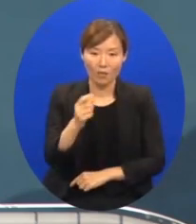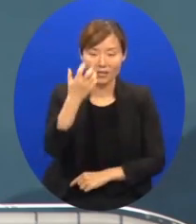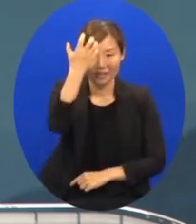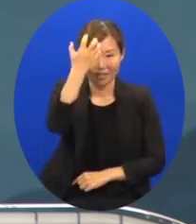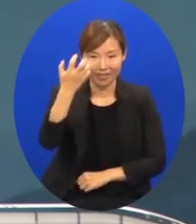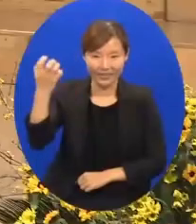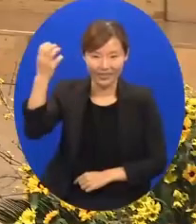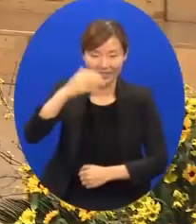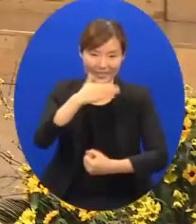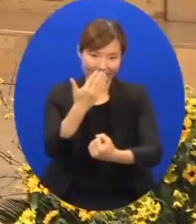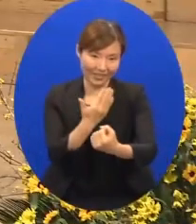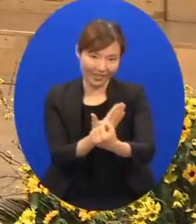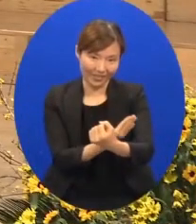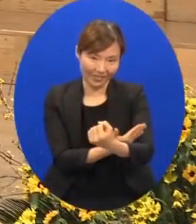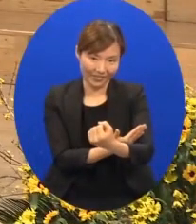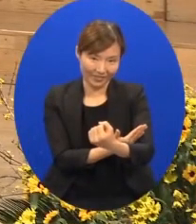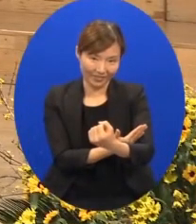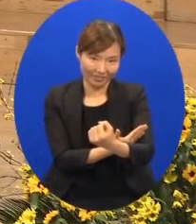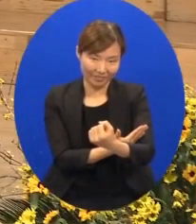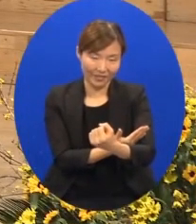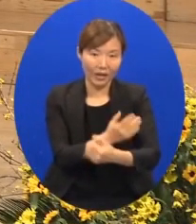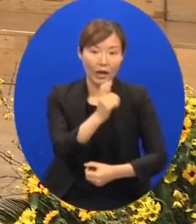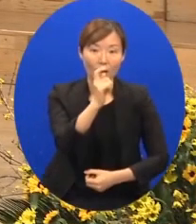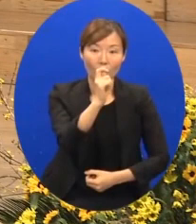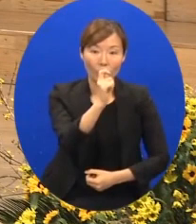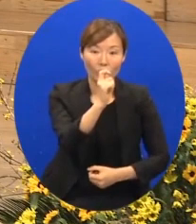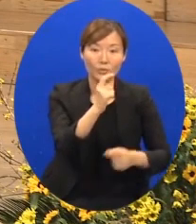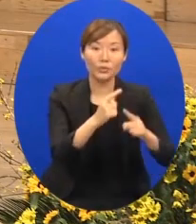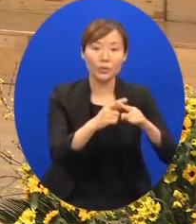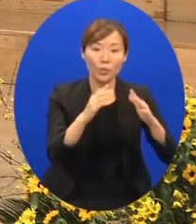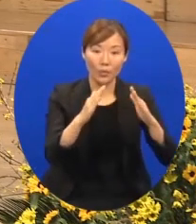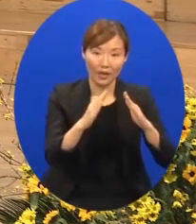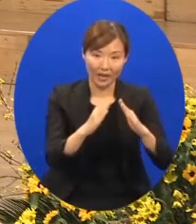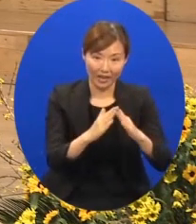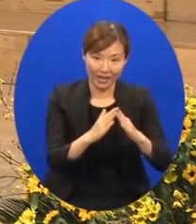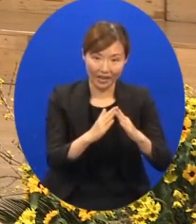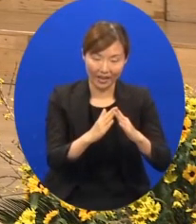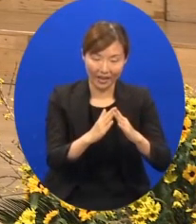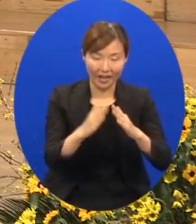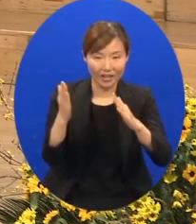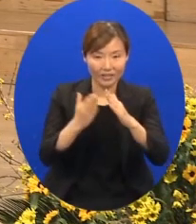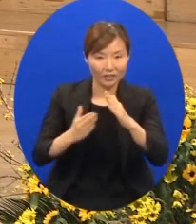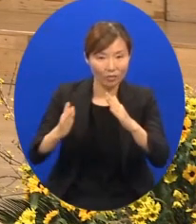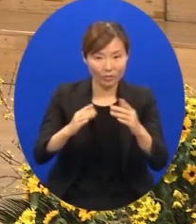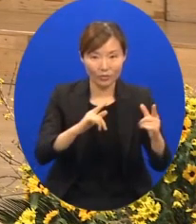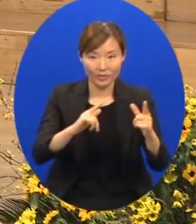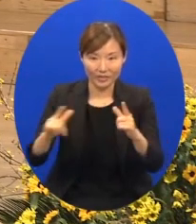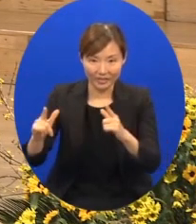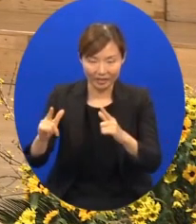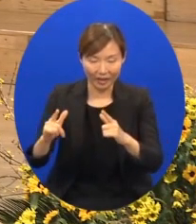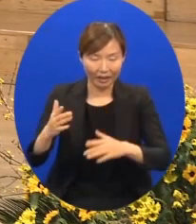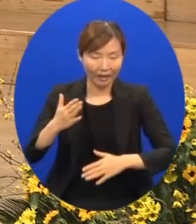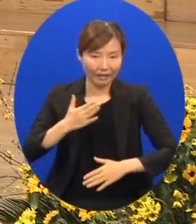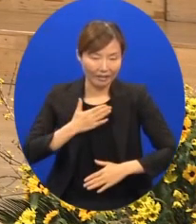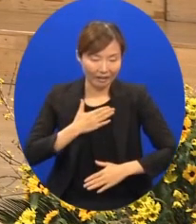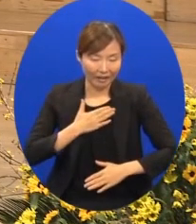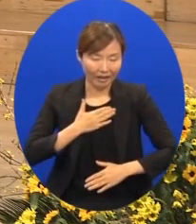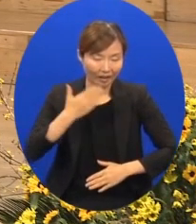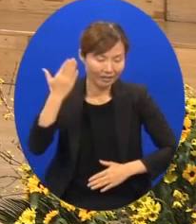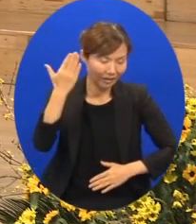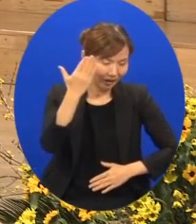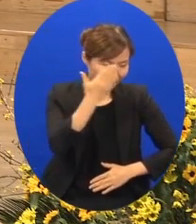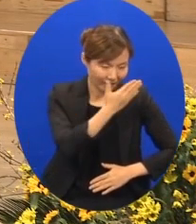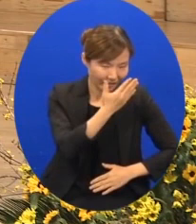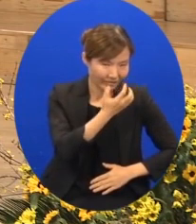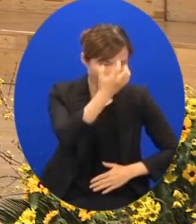주어집니다 아 고린도 교회는 교인 들 끼리 서로 자기가 더 신령 아다 내가 더 옳다